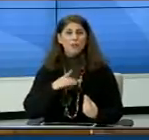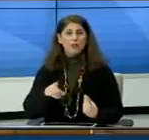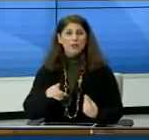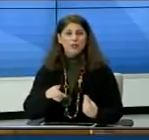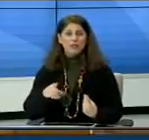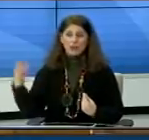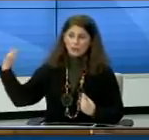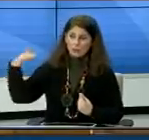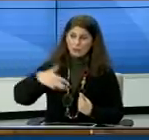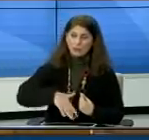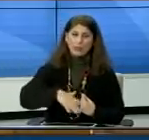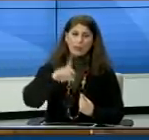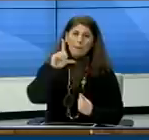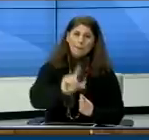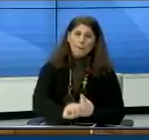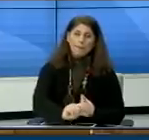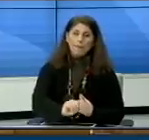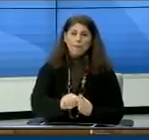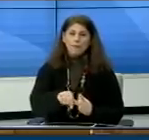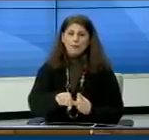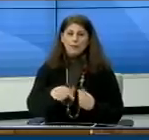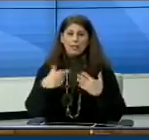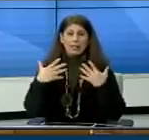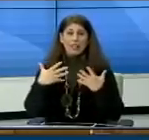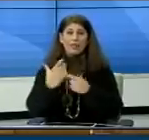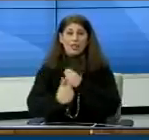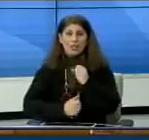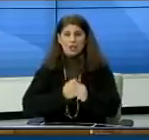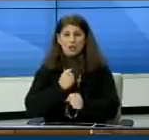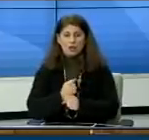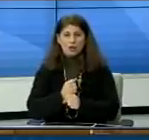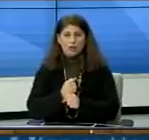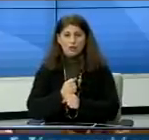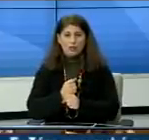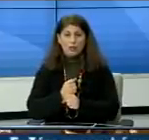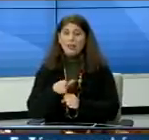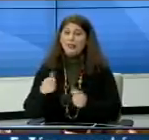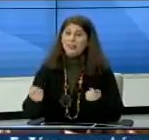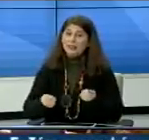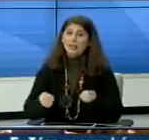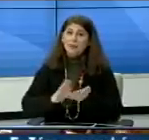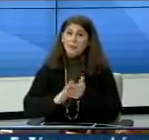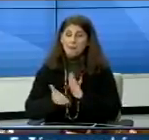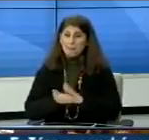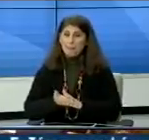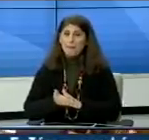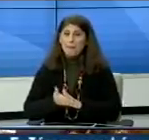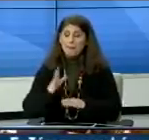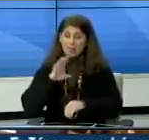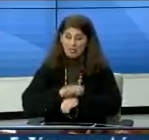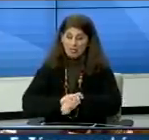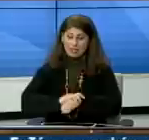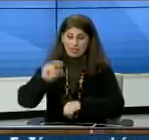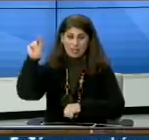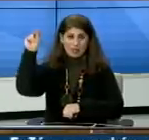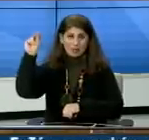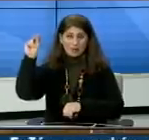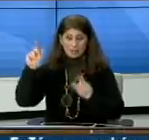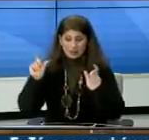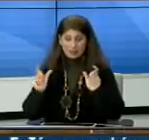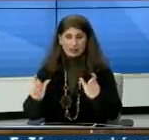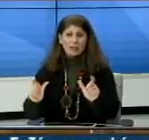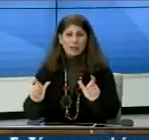μειώθηκαν στο χαμηλότερο σημείο εδώ και 10 χρόνια. Γιατί κάναμε πράξη τη δέσμευσή μας να